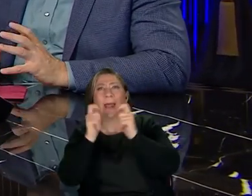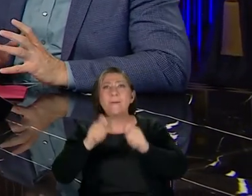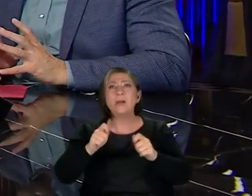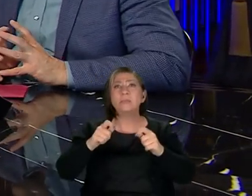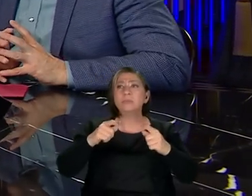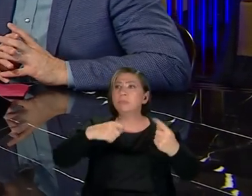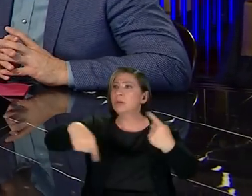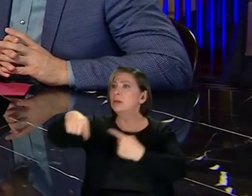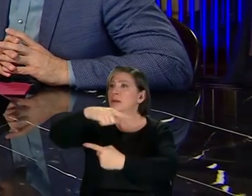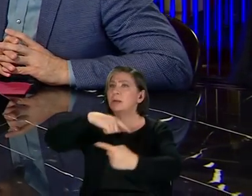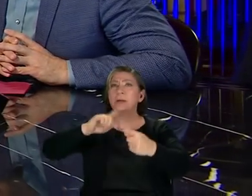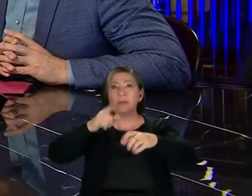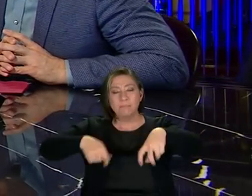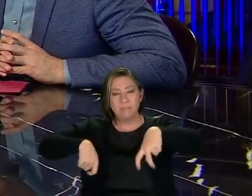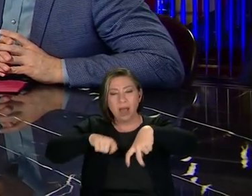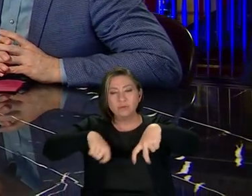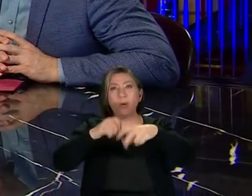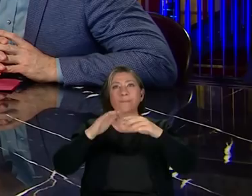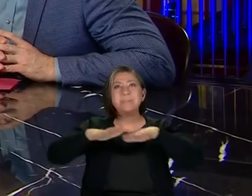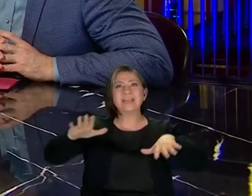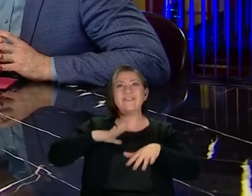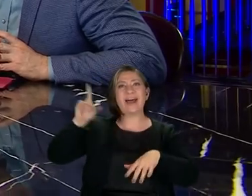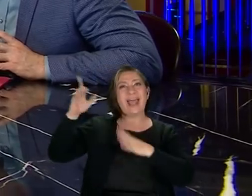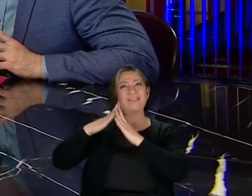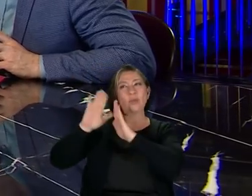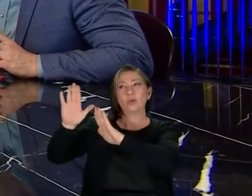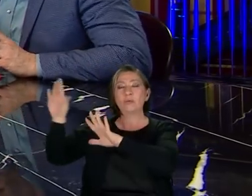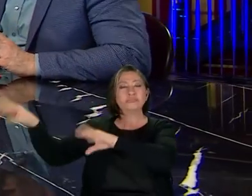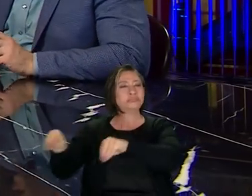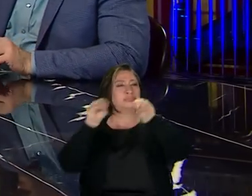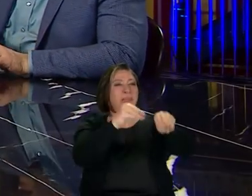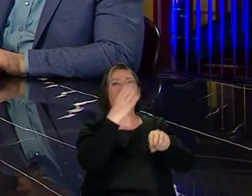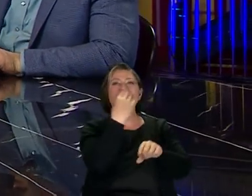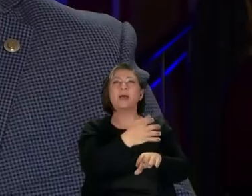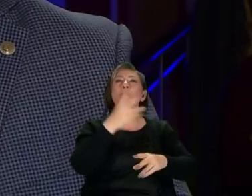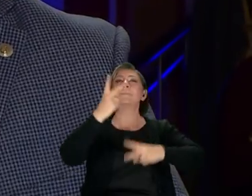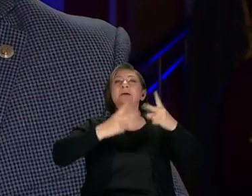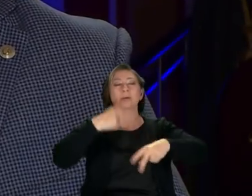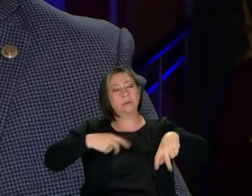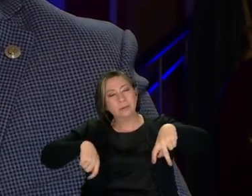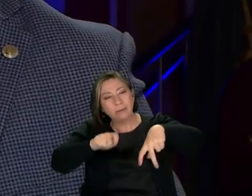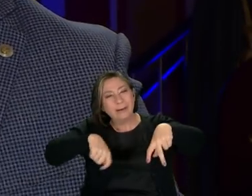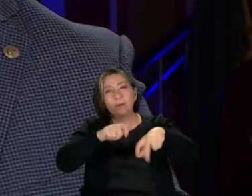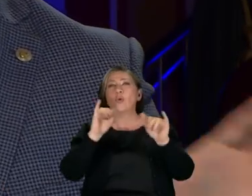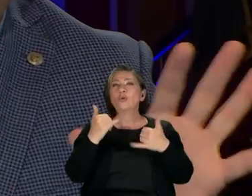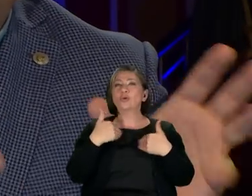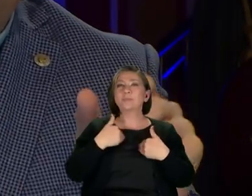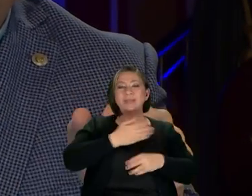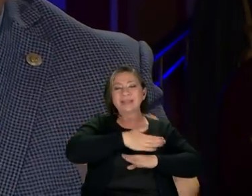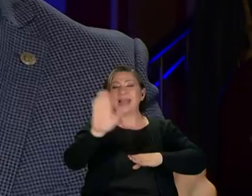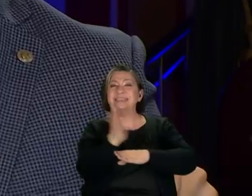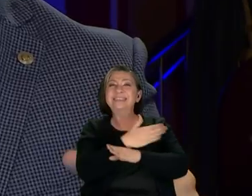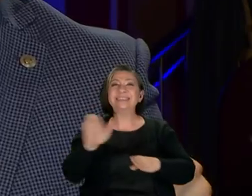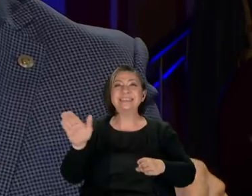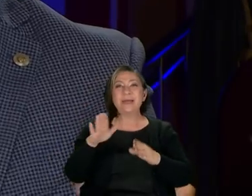yapalım. Ve bir tane de bilardo masam vardı benim evde, götürdüm hediye ettim oraya. Güzel. Arada da bilardoya gidiyorum oraya. Tenis masamız falan